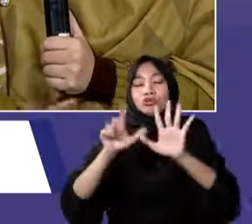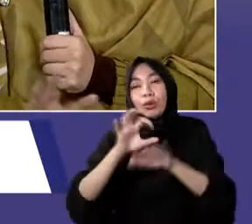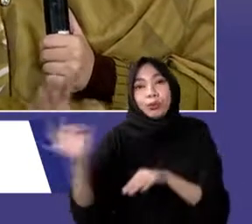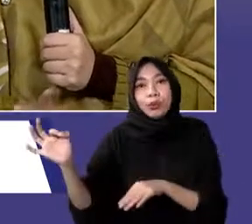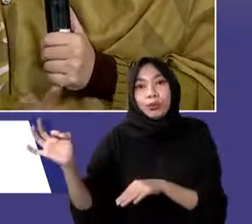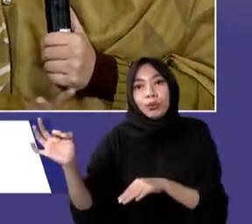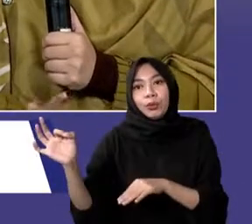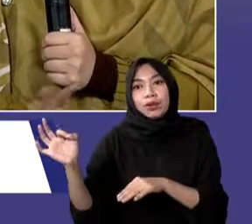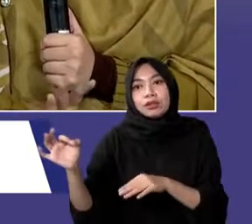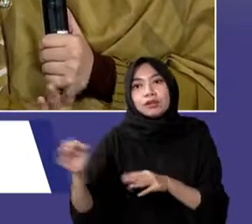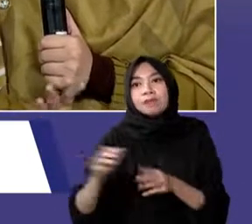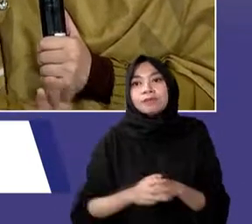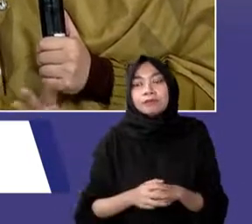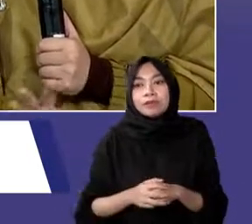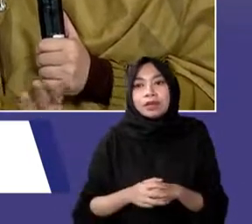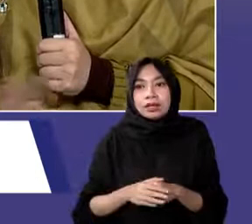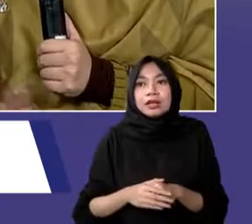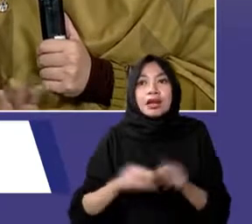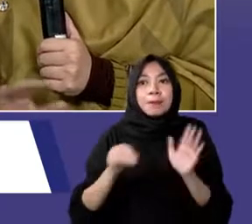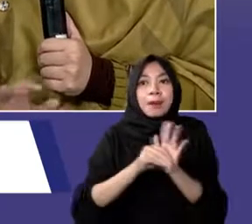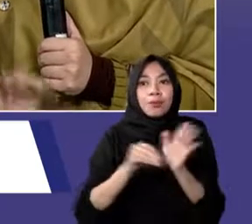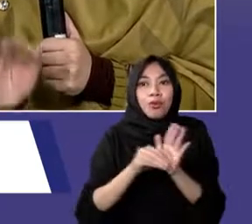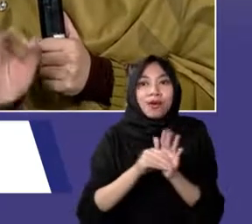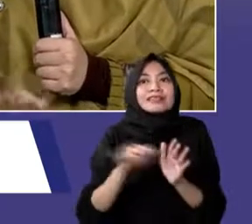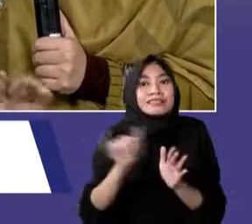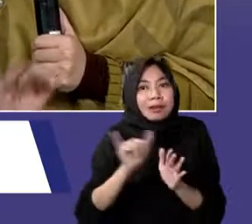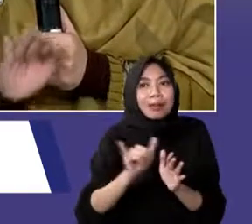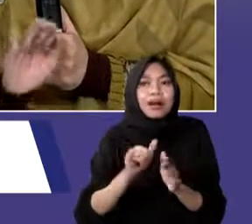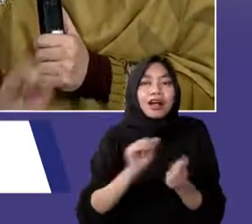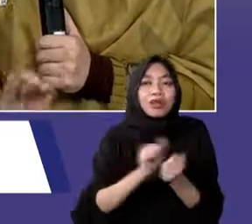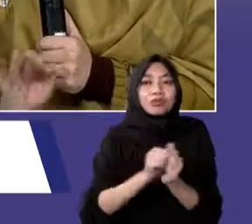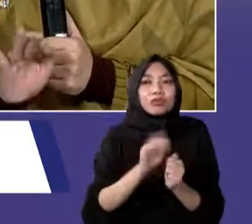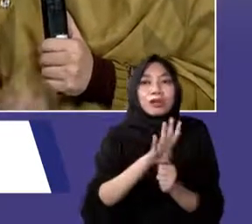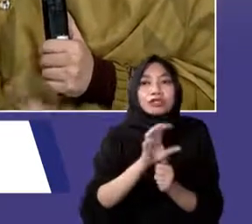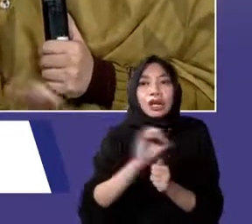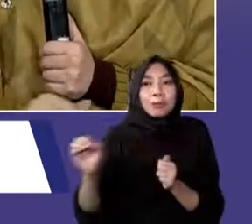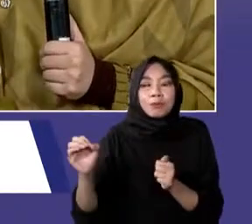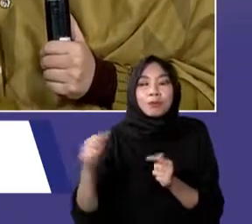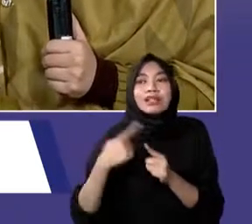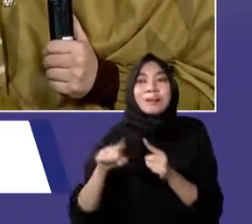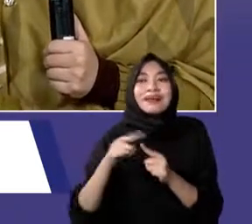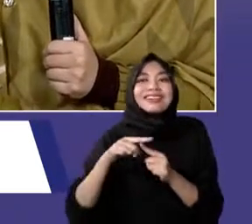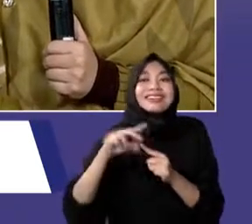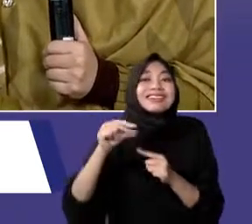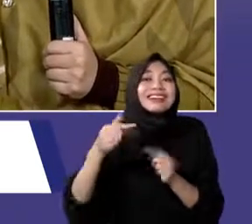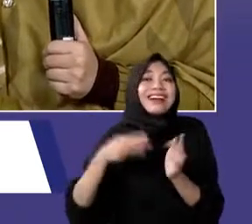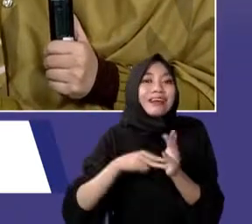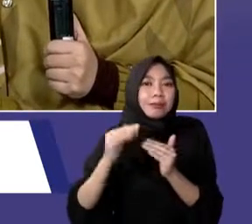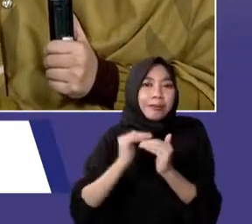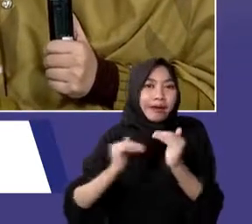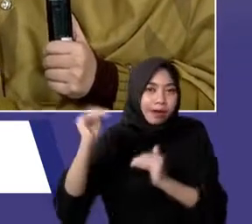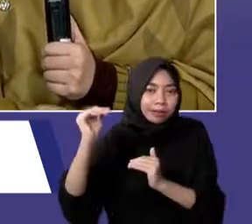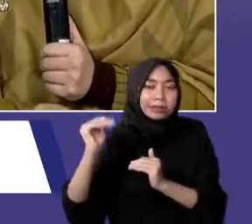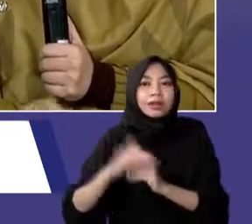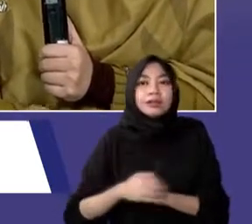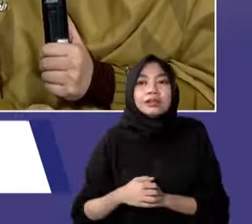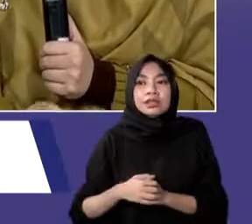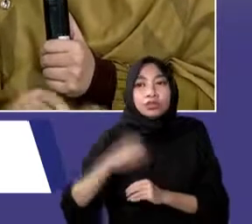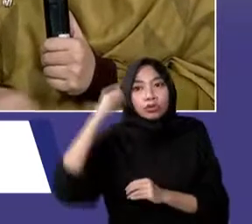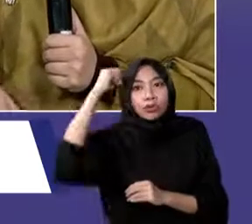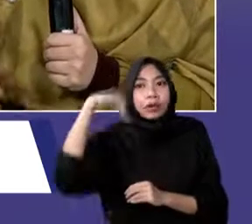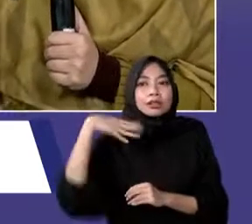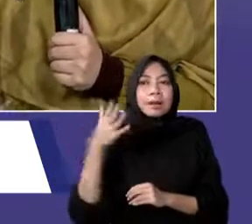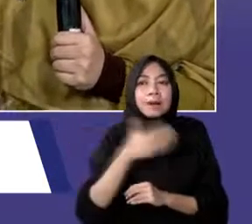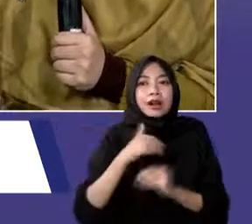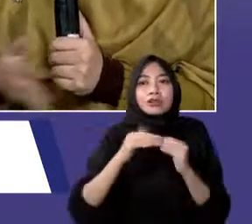lihat lagi, Papua ini masih cukup sama di angka 4.000-an, tapi trennya meningkat. Kemudian kita juga lihat Sumatera Barat